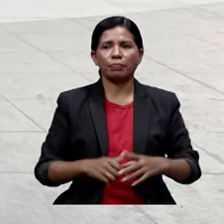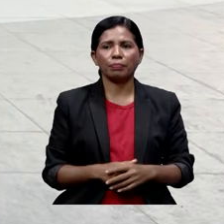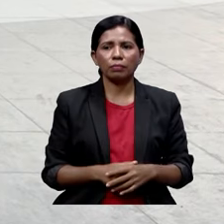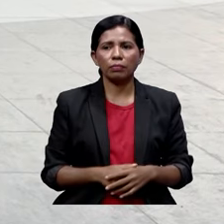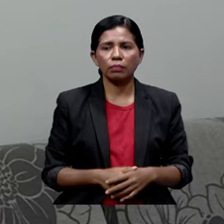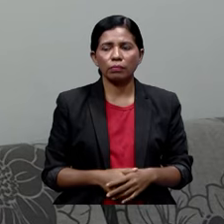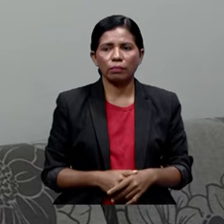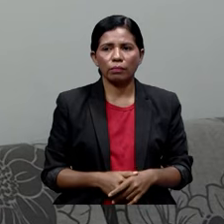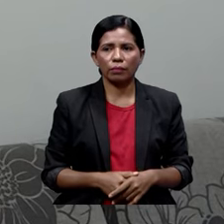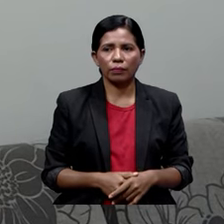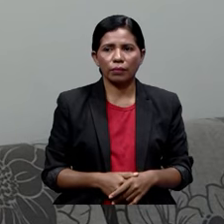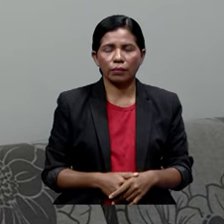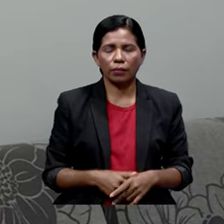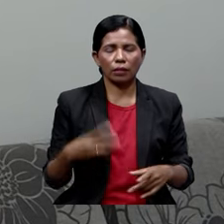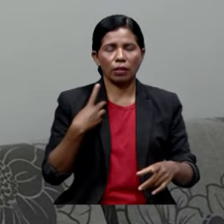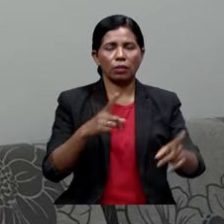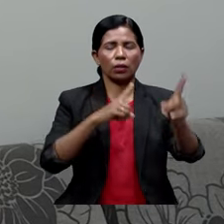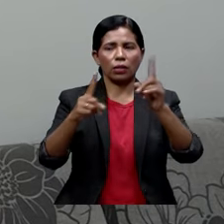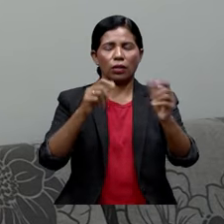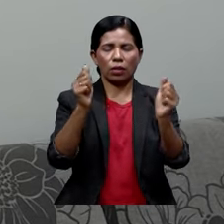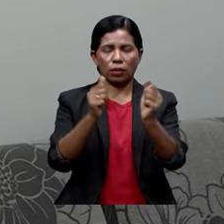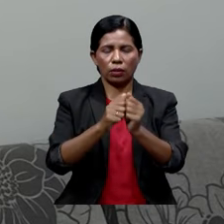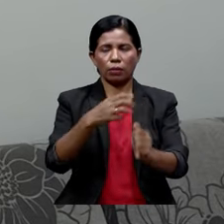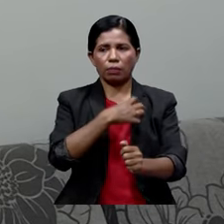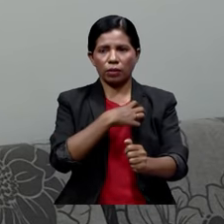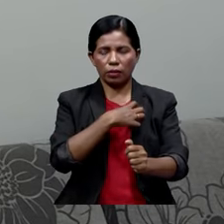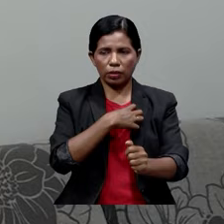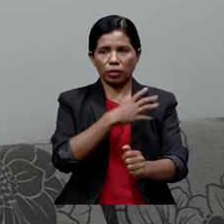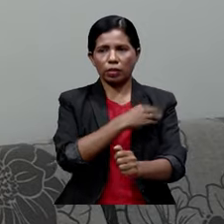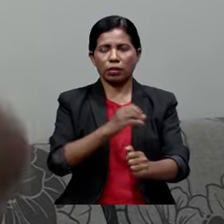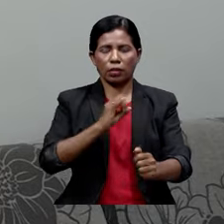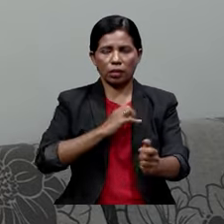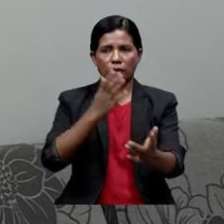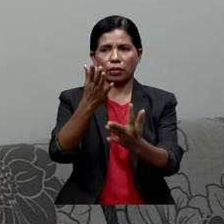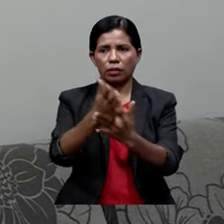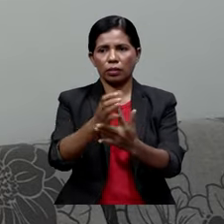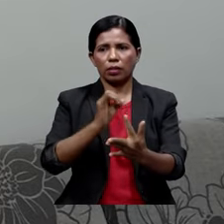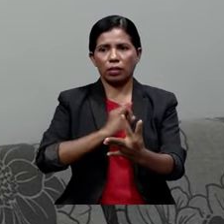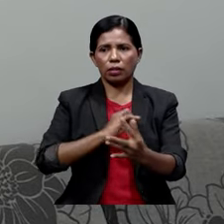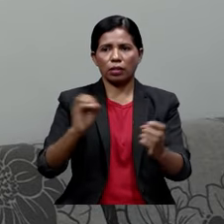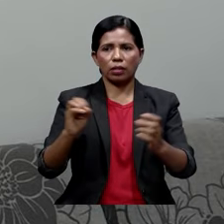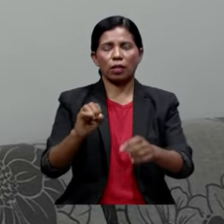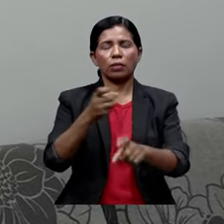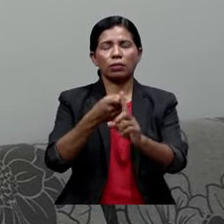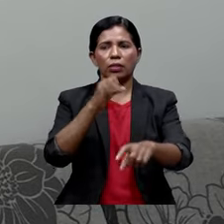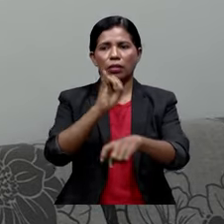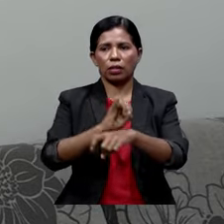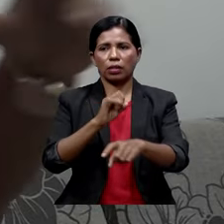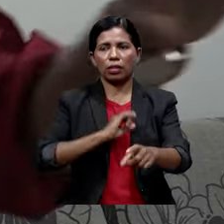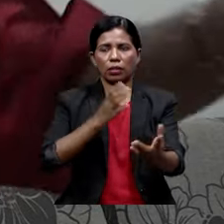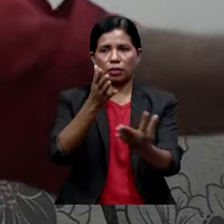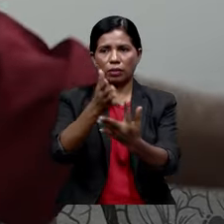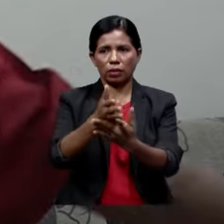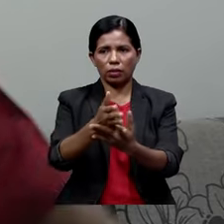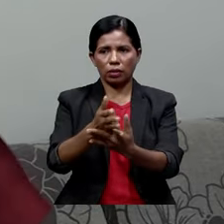gre Kapolda Kapolda orang Protestan saya masuk tapi saya bukan utusan resmi gereja saya masuk dari